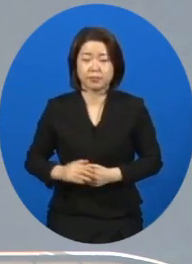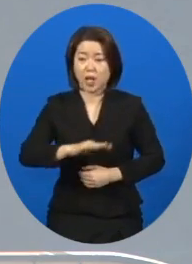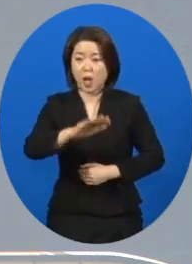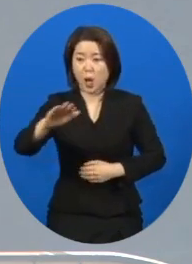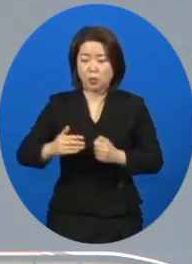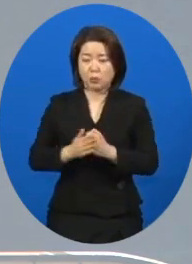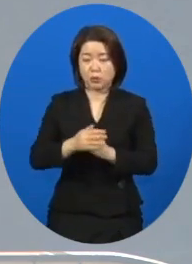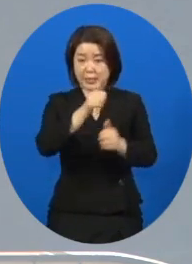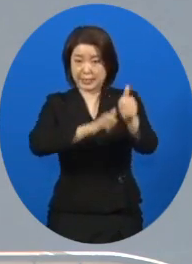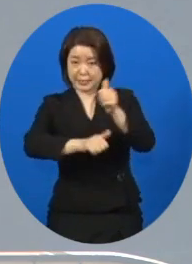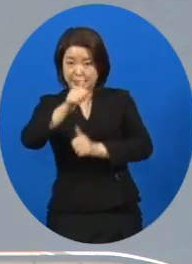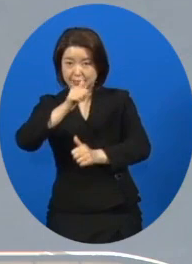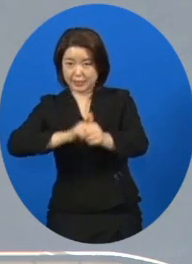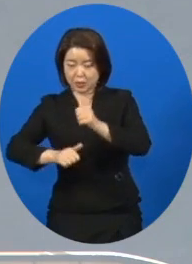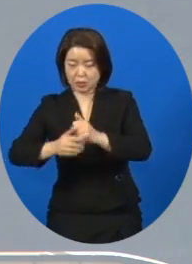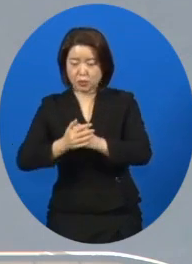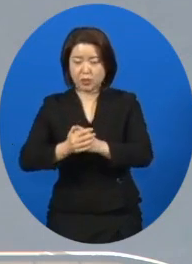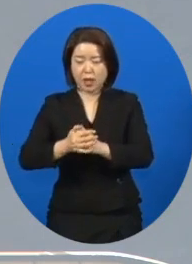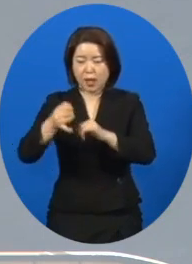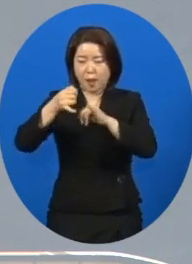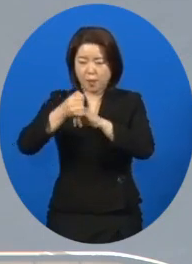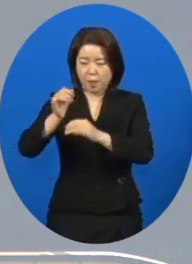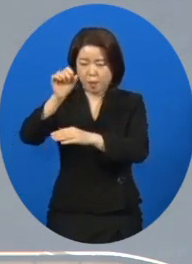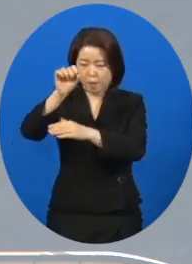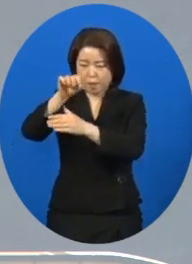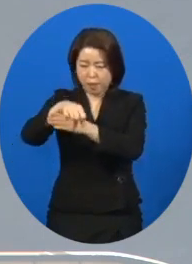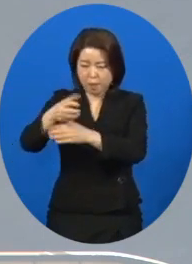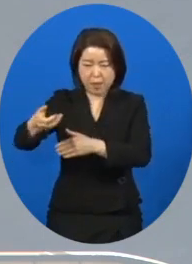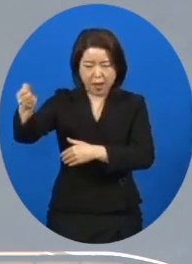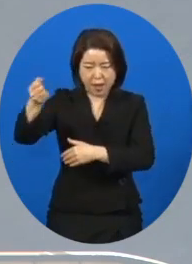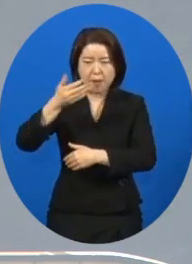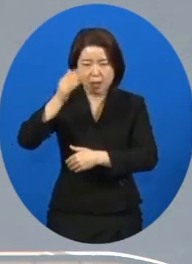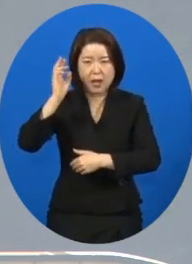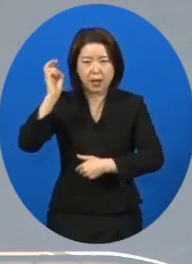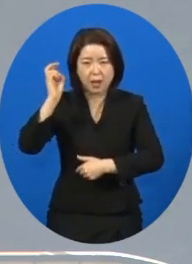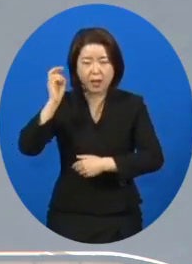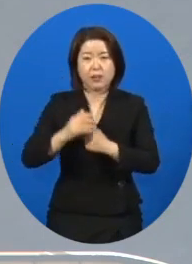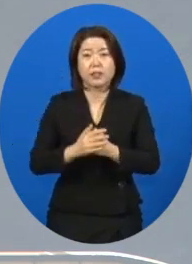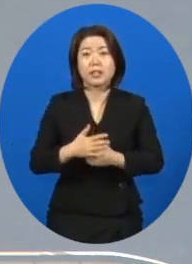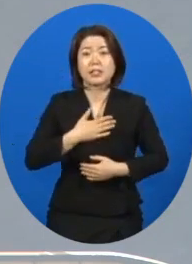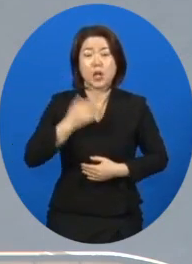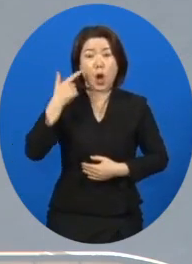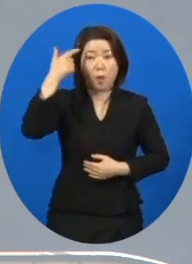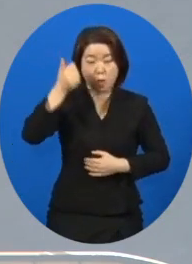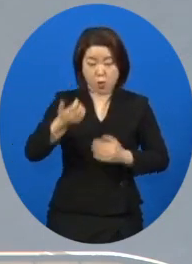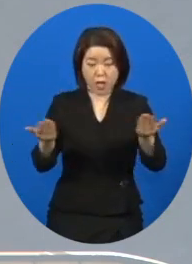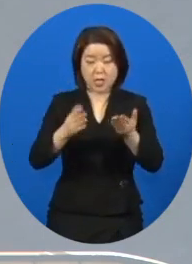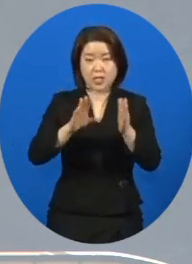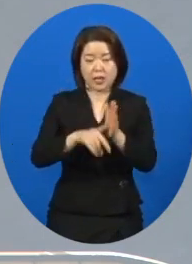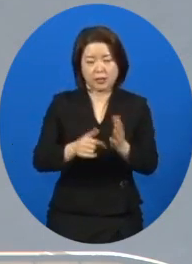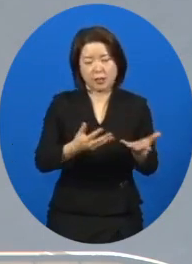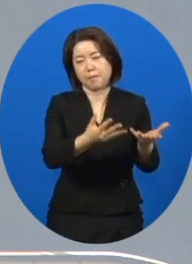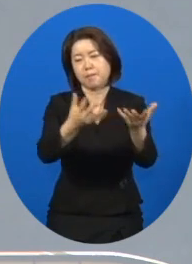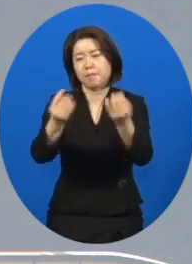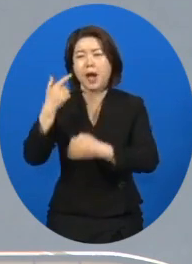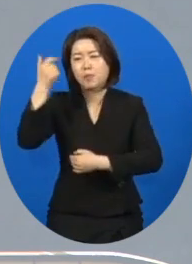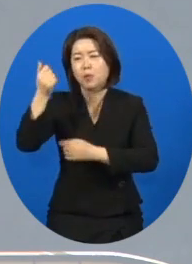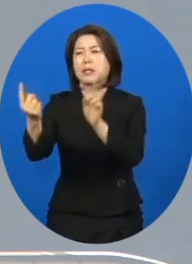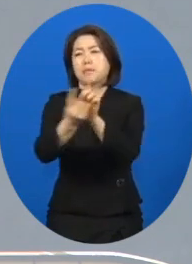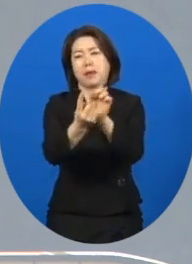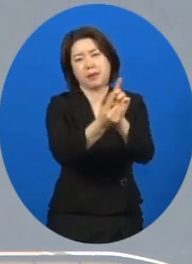우리의 자손들도 반드시 열매를 거둬요. 저는 목회하면서 많은 목사님들을